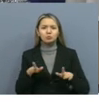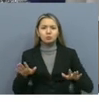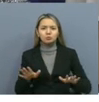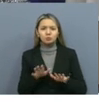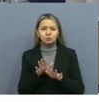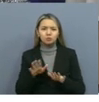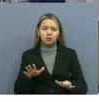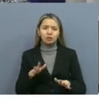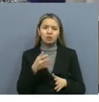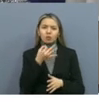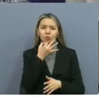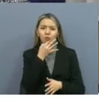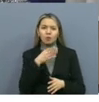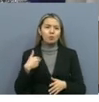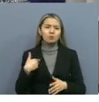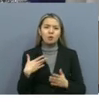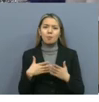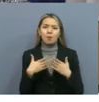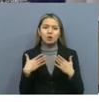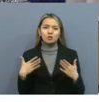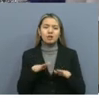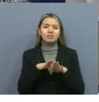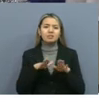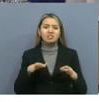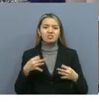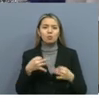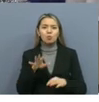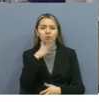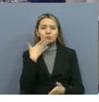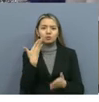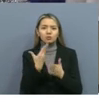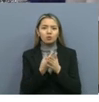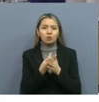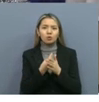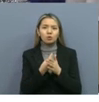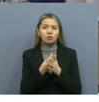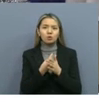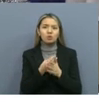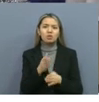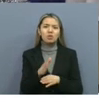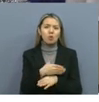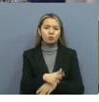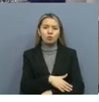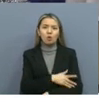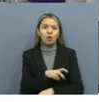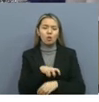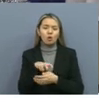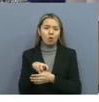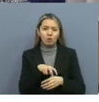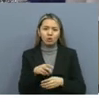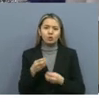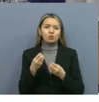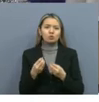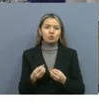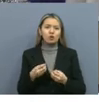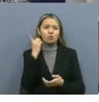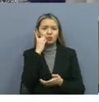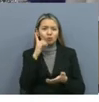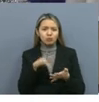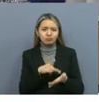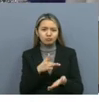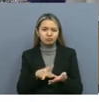болсын, басқа да үйірме болсын, пайдасы көп. Балалар өткенде бос уақыттарында далада көп қыдырып жүрмейді, телефонда, планшетте көп